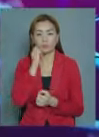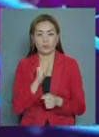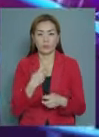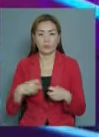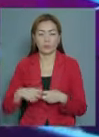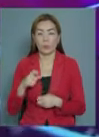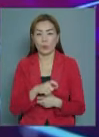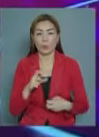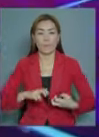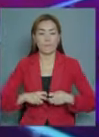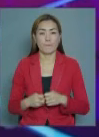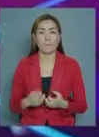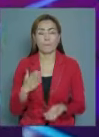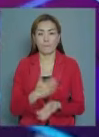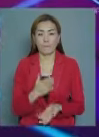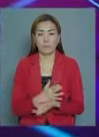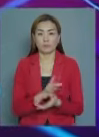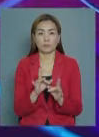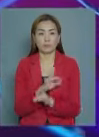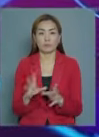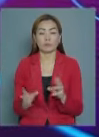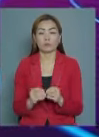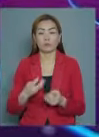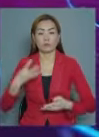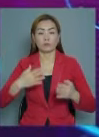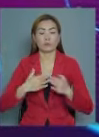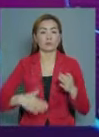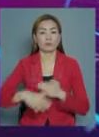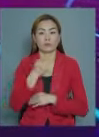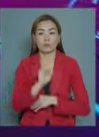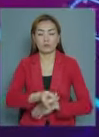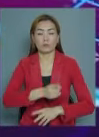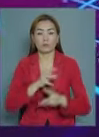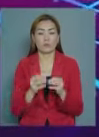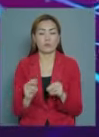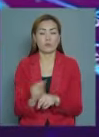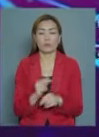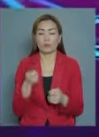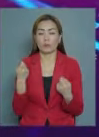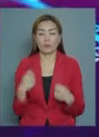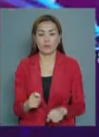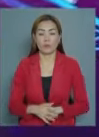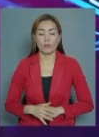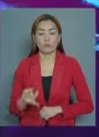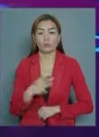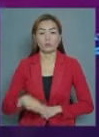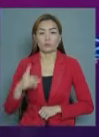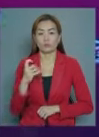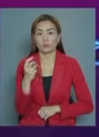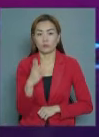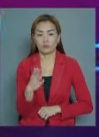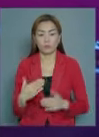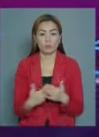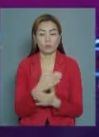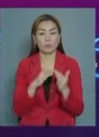істен шығуы тұрғындарды алаңдатып отыр. Айтуларынша, көп қабатты үйлердің бірде біреуі жаңғыртудан өтпеген. Аудандағы 100